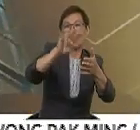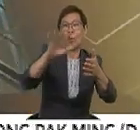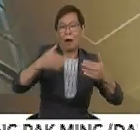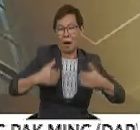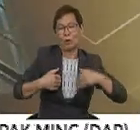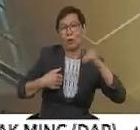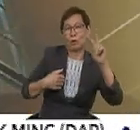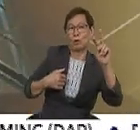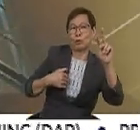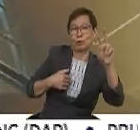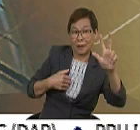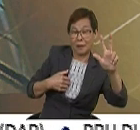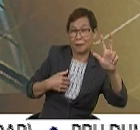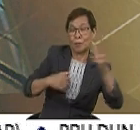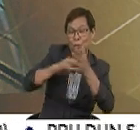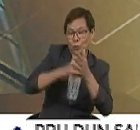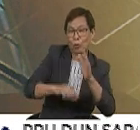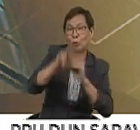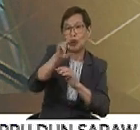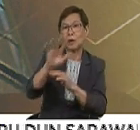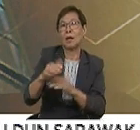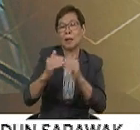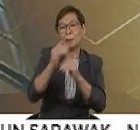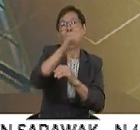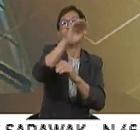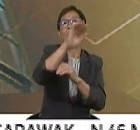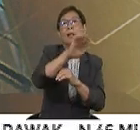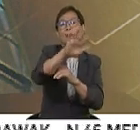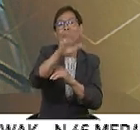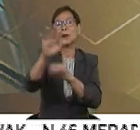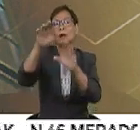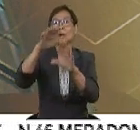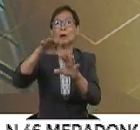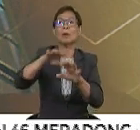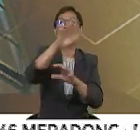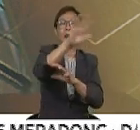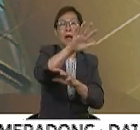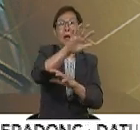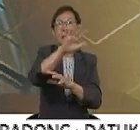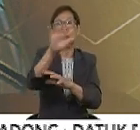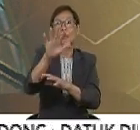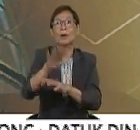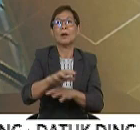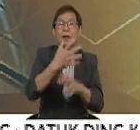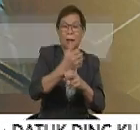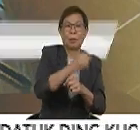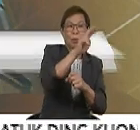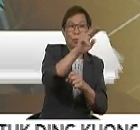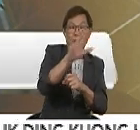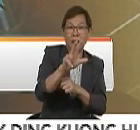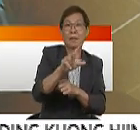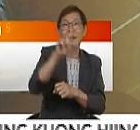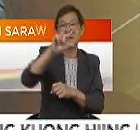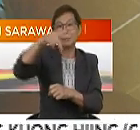23. Yaitu lebih daripada 55 kerusi. Sebab untuk mendapat 23, GPS